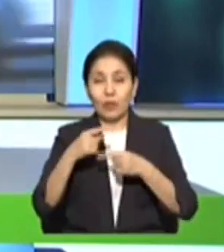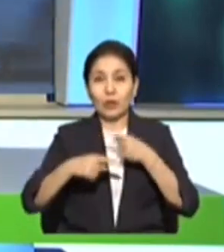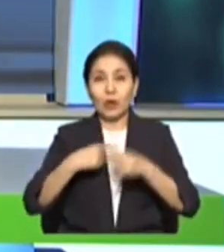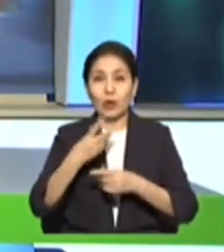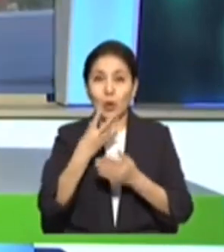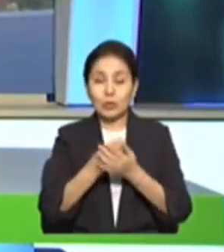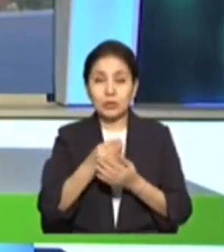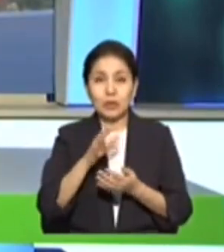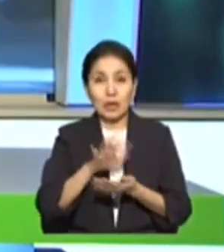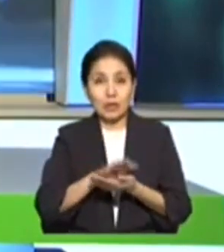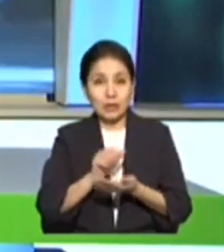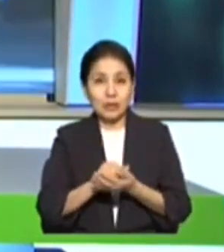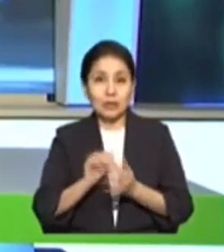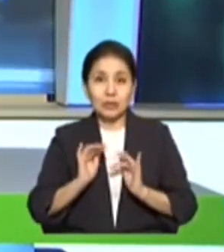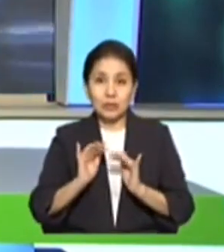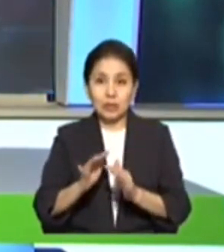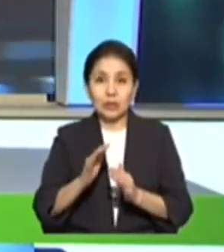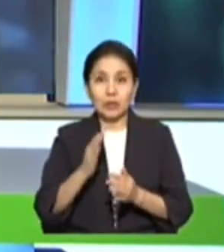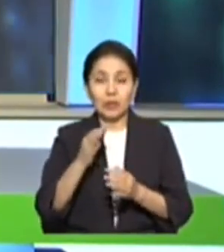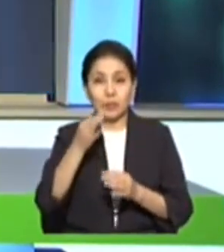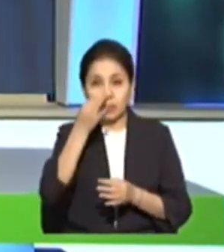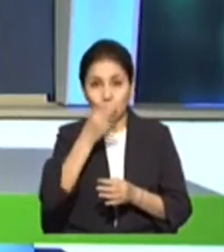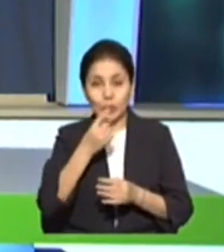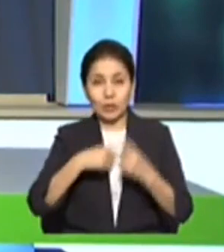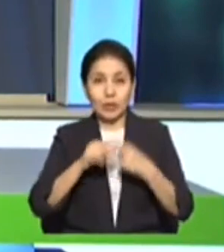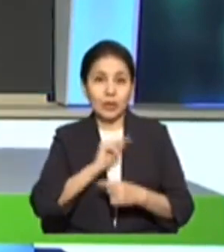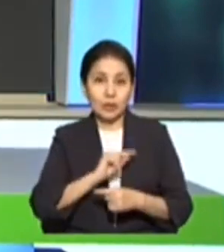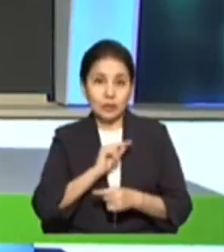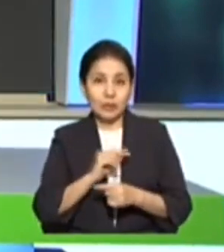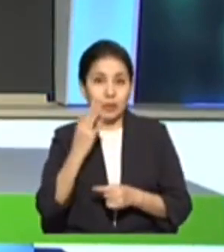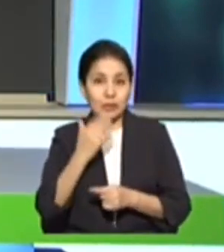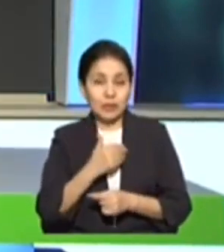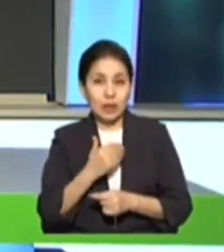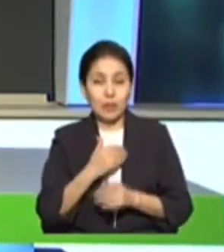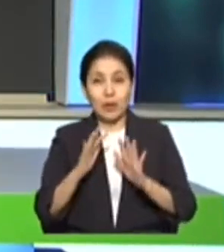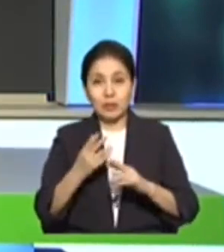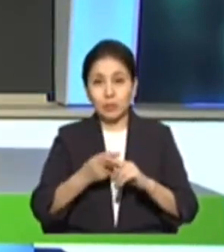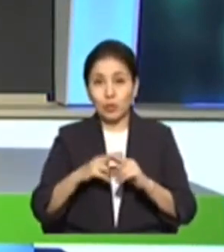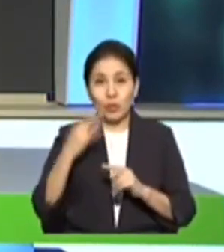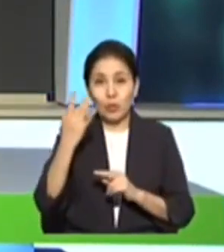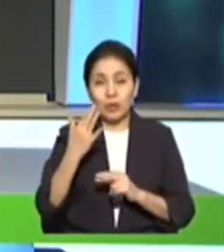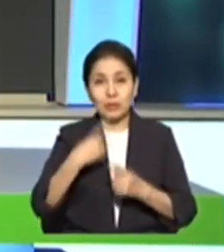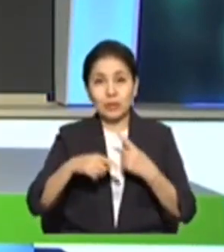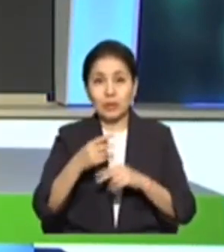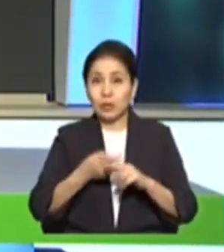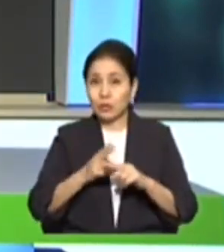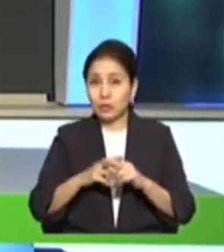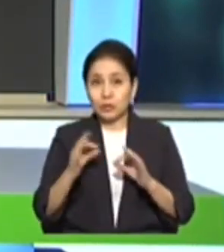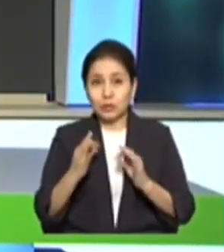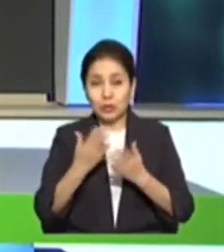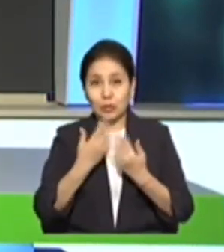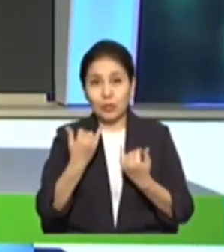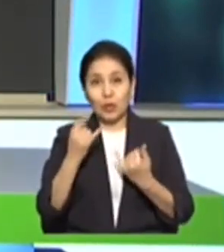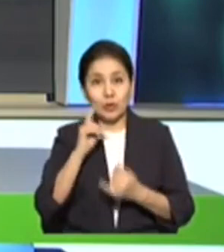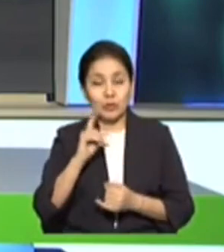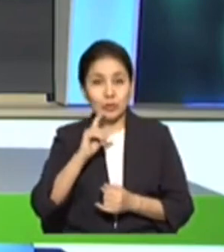o'ziga qing'ir ishni kasb etayotganlar zora to'g'ri yo'lga qaytsa deb maqsad qilamiz. Lekin bu maqsadimizga qanchalik erishyapmiz yo'q, bu